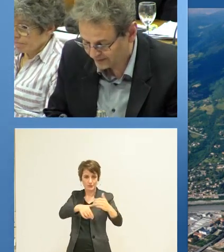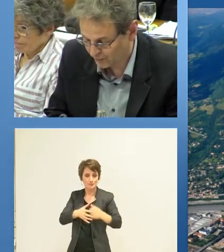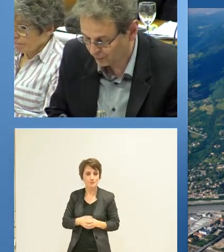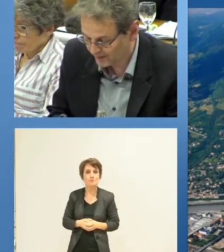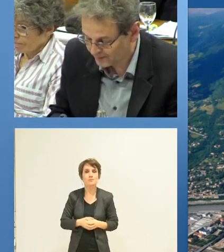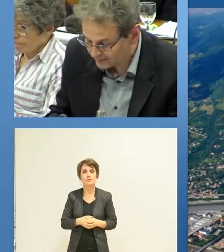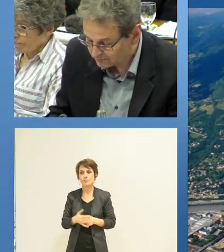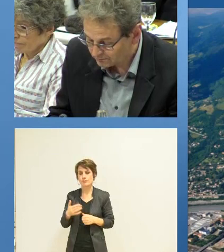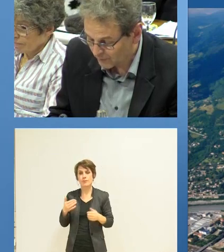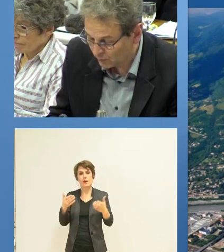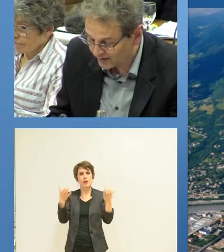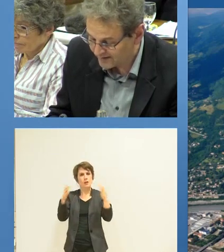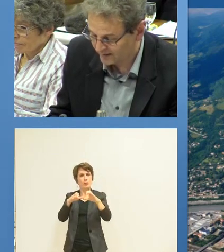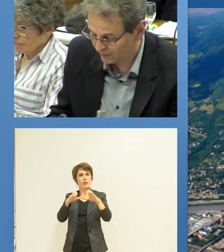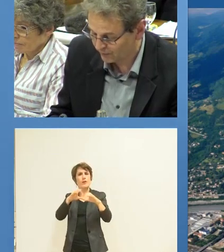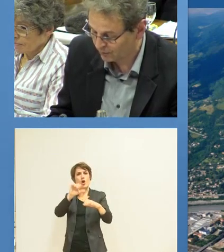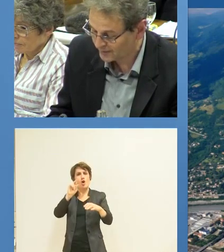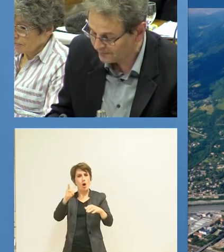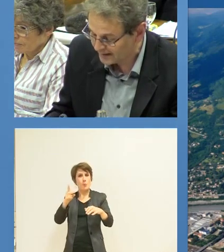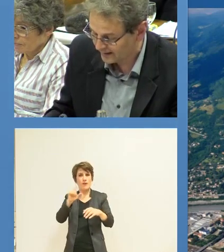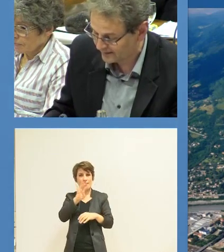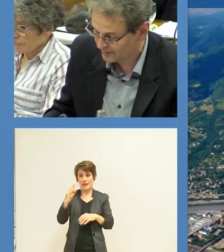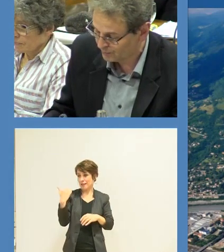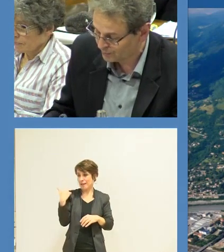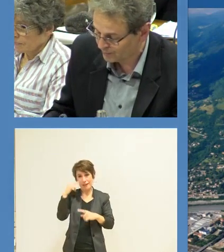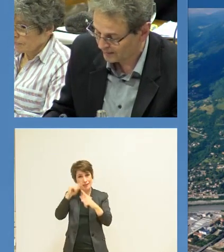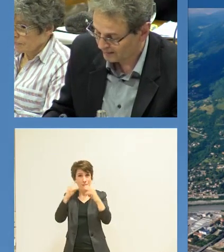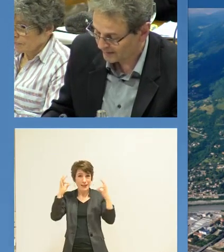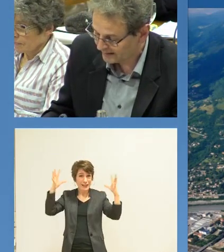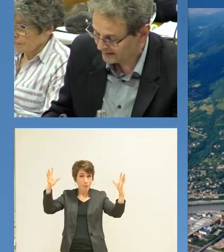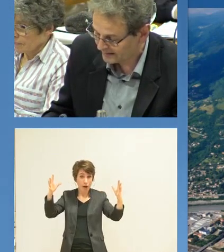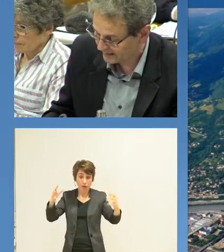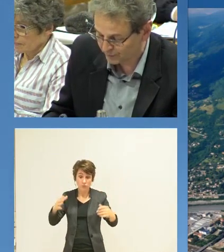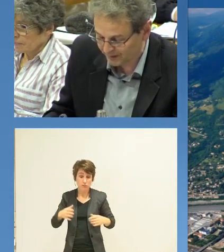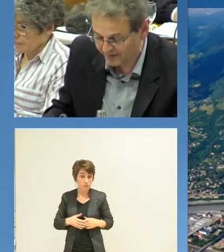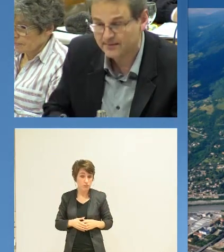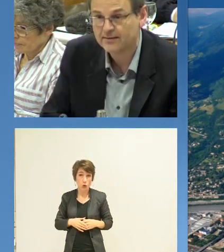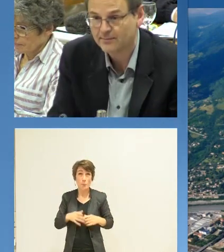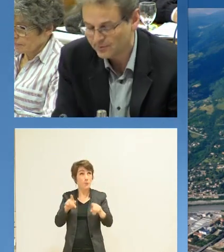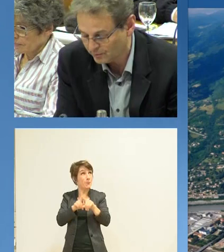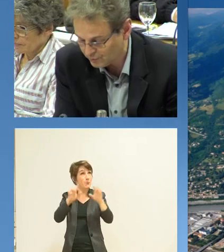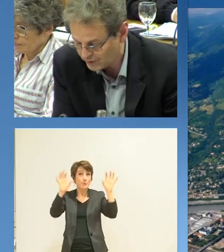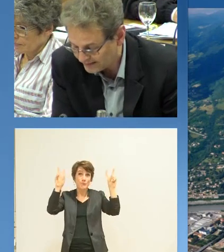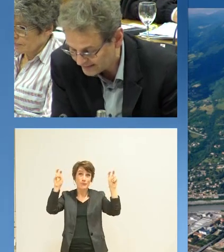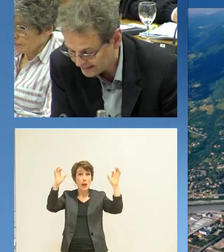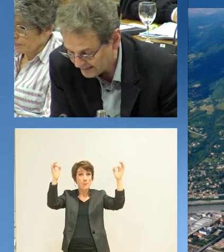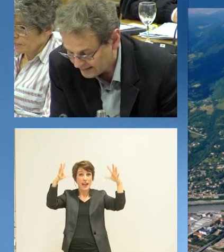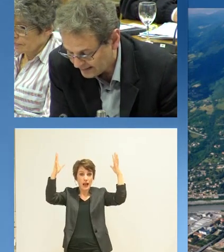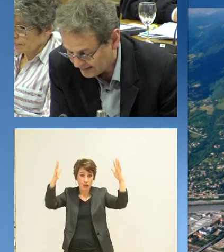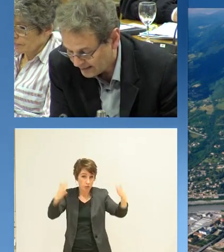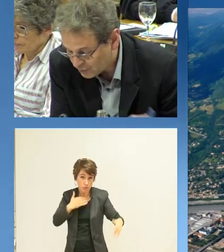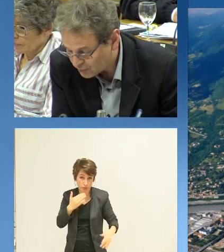24 sur le climat aucun signe fort aucun miracle a eu lieu malgré les alertes répétées des climatologues du giec